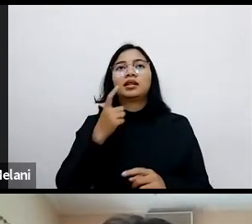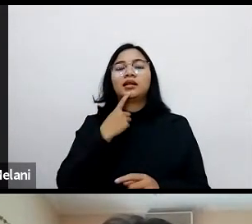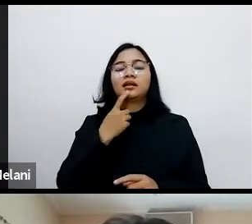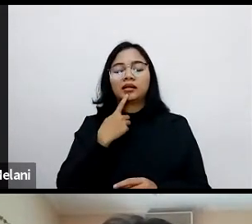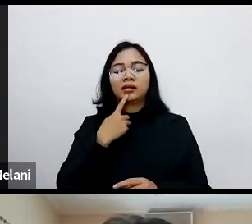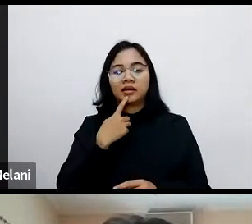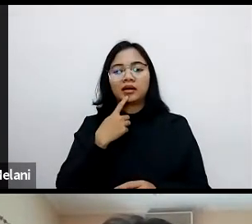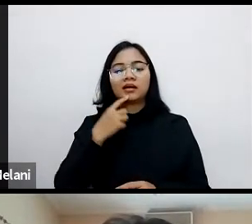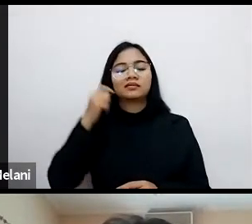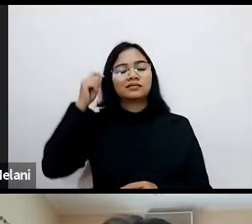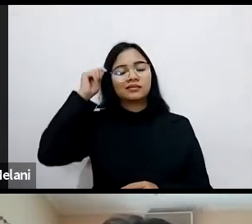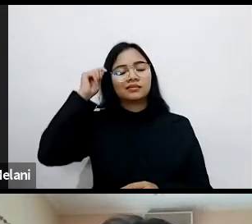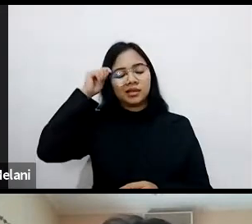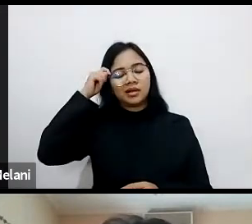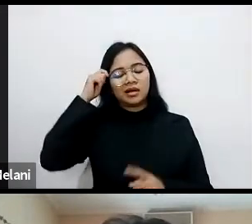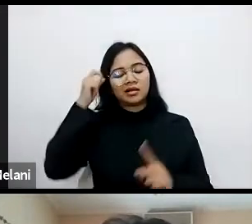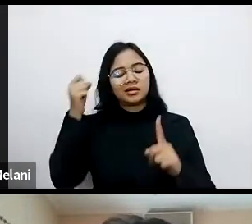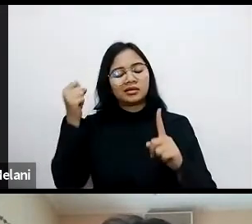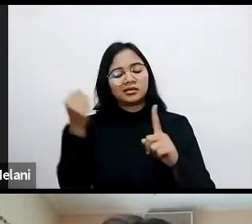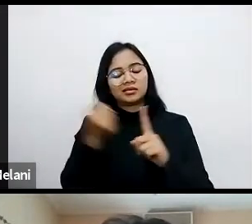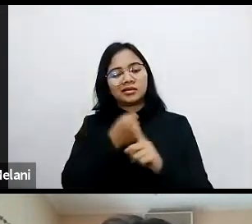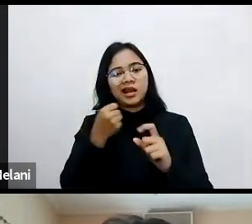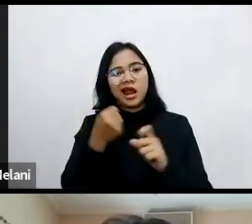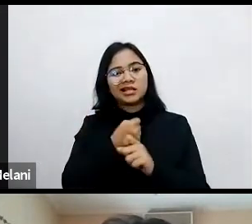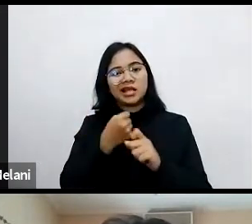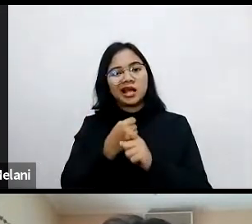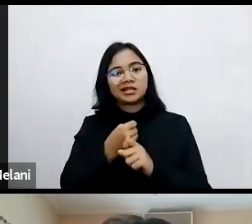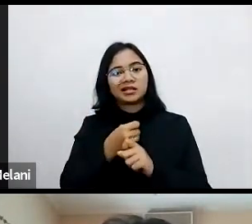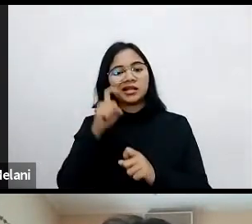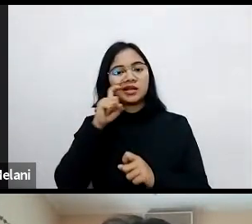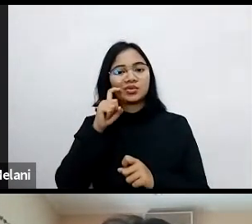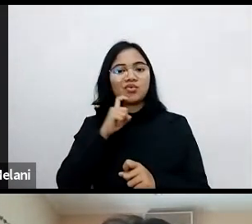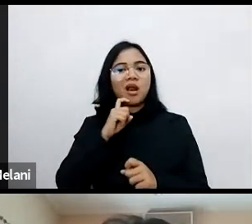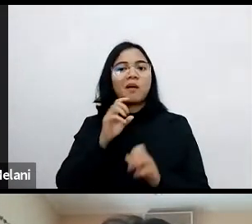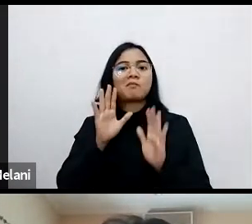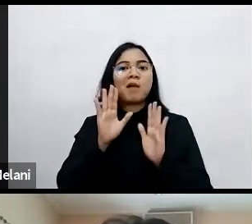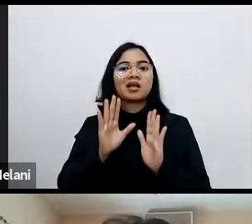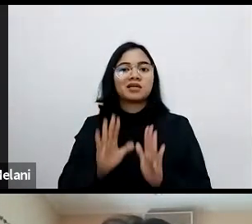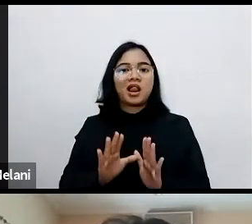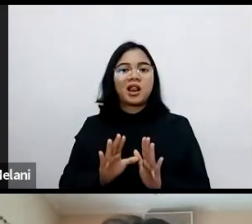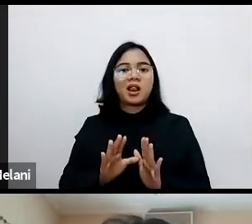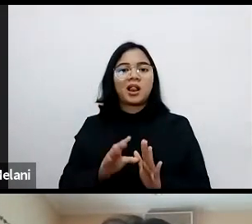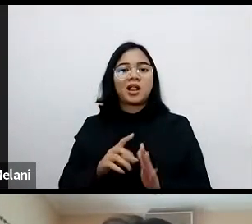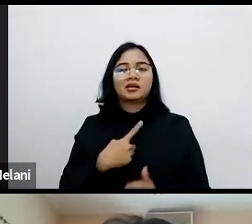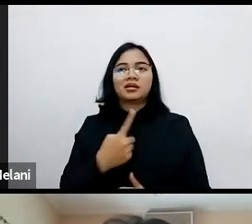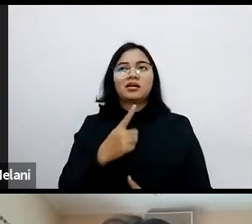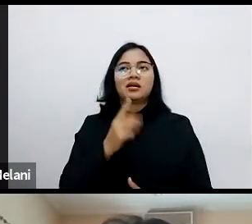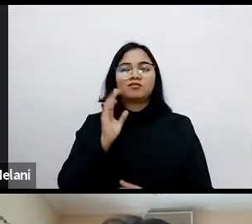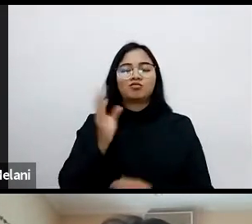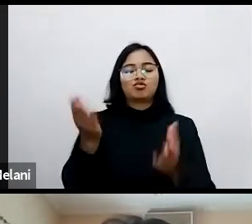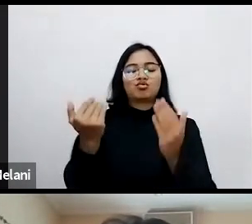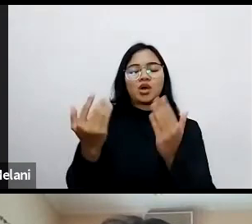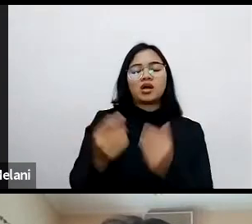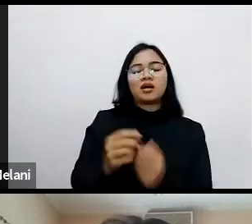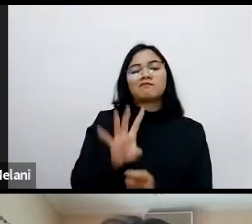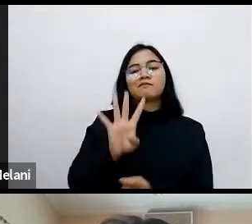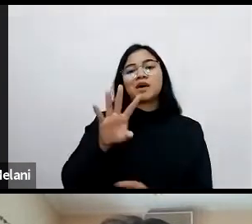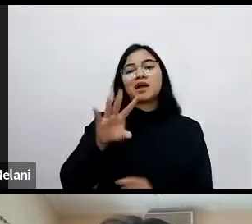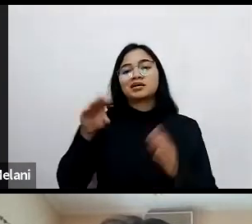98, beberapa kasus kekerasan seksual massal, kita akan mengundang 4 orang narasumber yang sudah konfirmasi, sudah